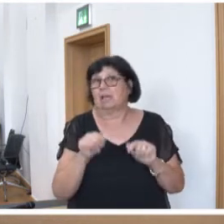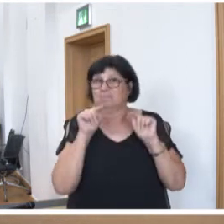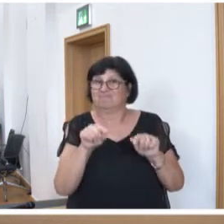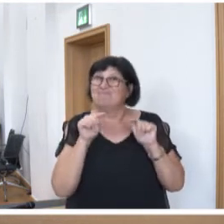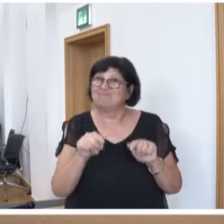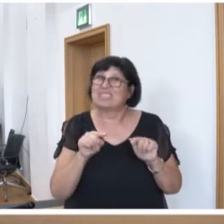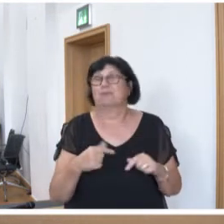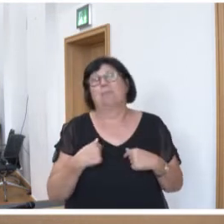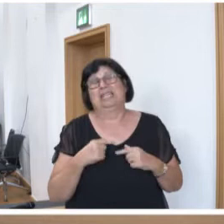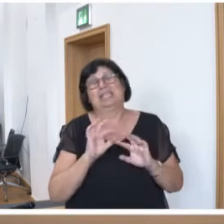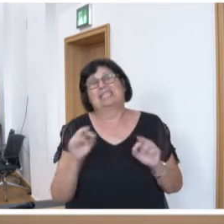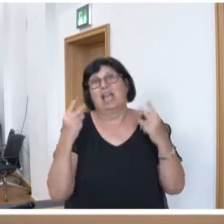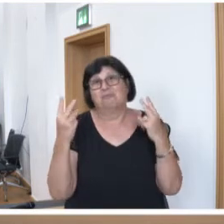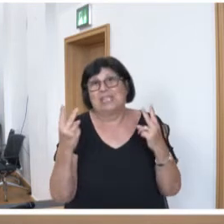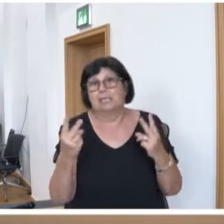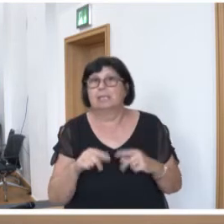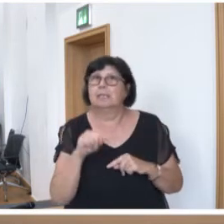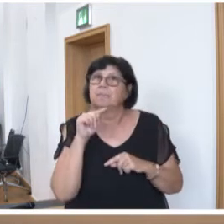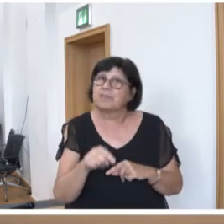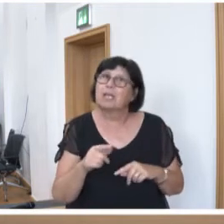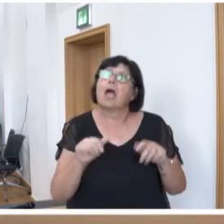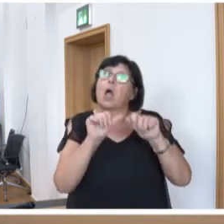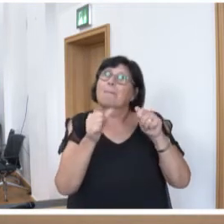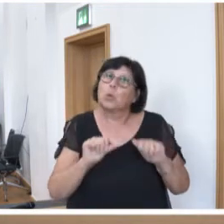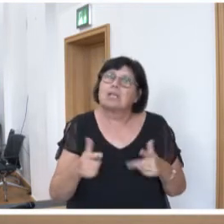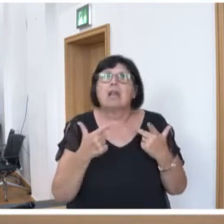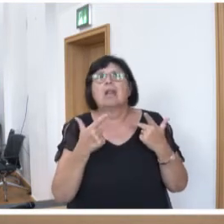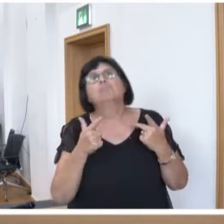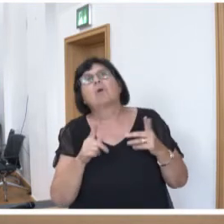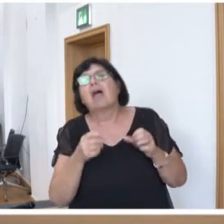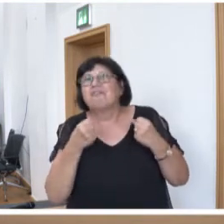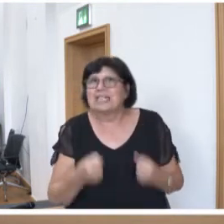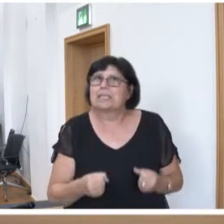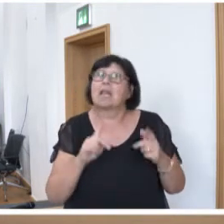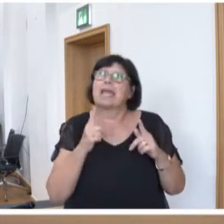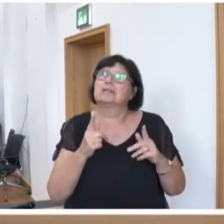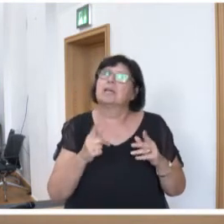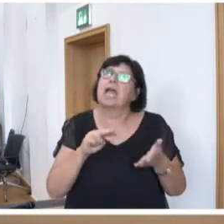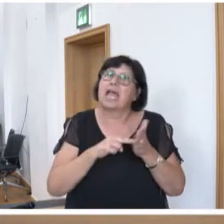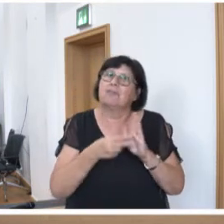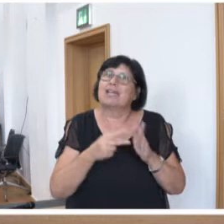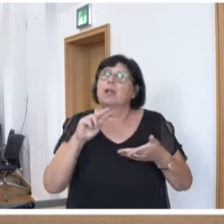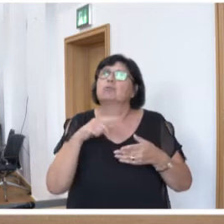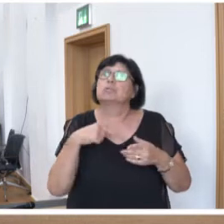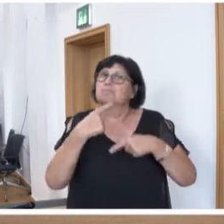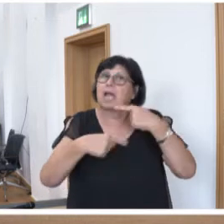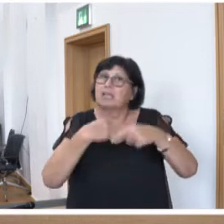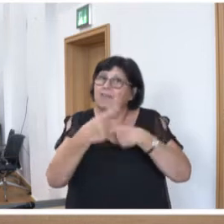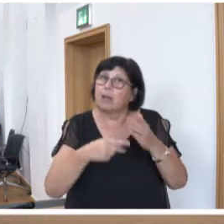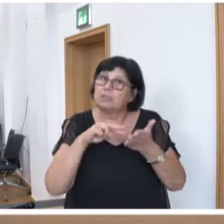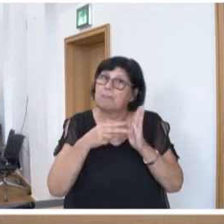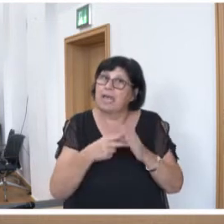Baustein sehr wichtig ist. Hier werden Modellregionen festgelegt, fachübergreifend werden Entwicklungspläne erarbeitet und